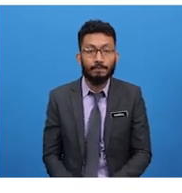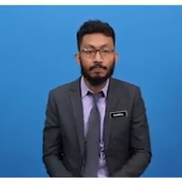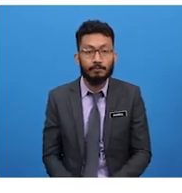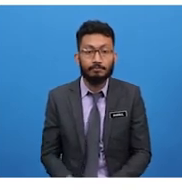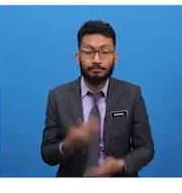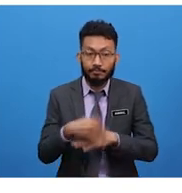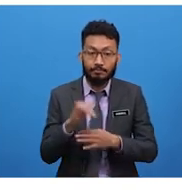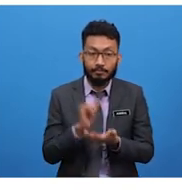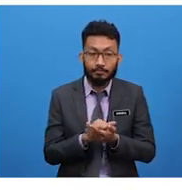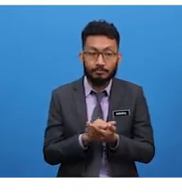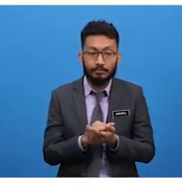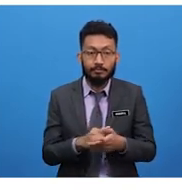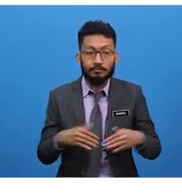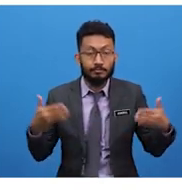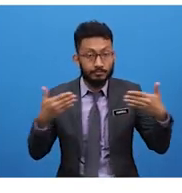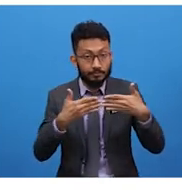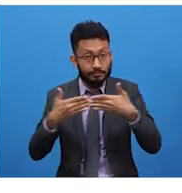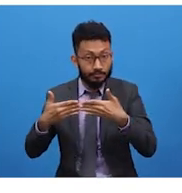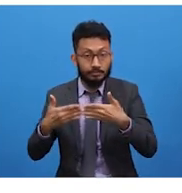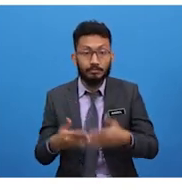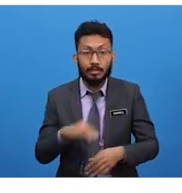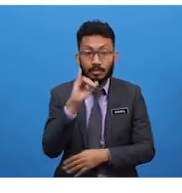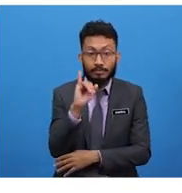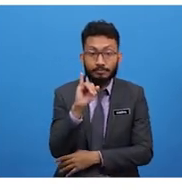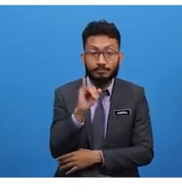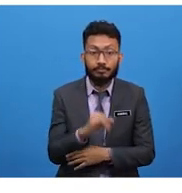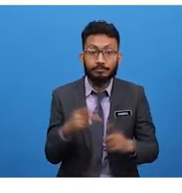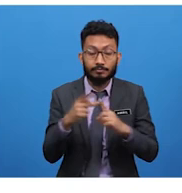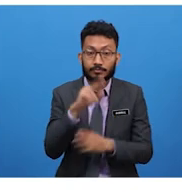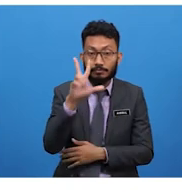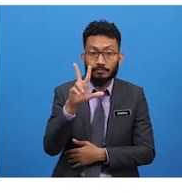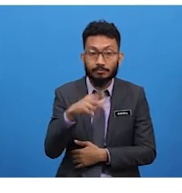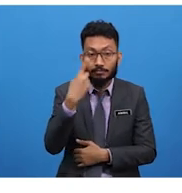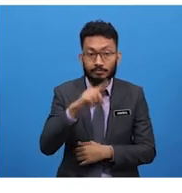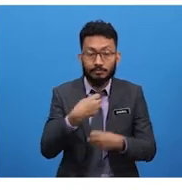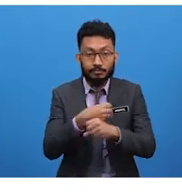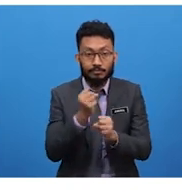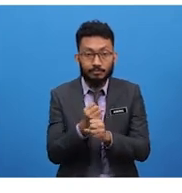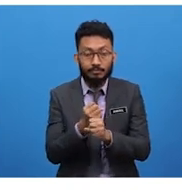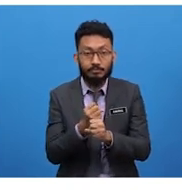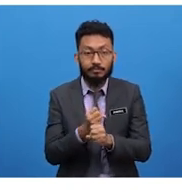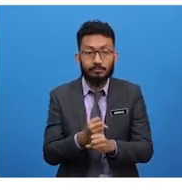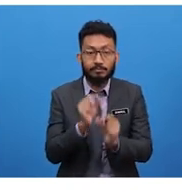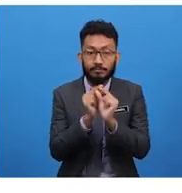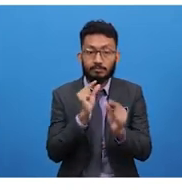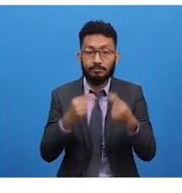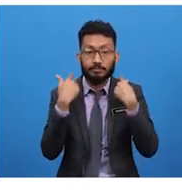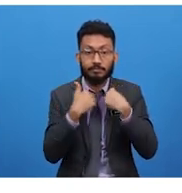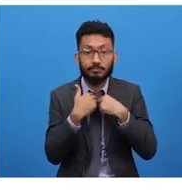cm. Kemudian, sambungkan titik I ke titik K untuk membentuk garis leher hadapan.